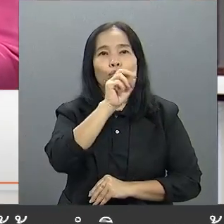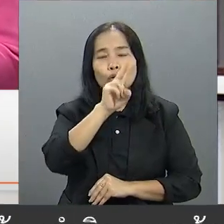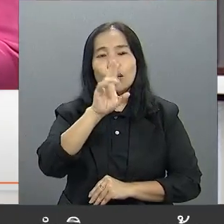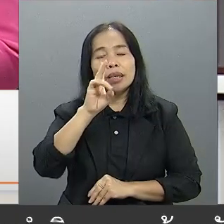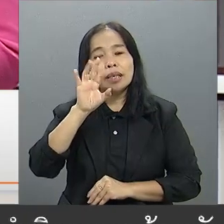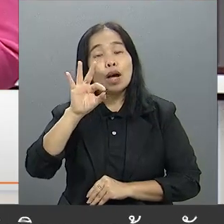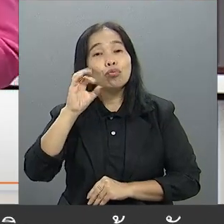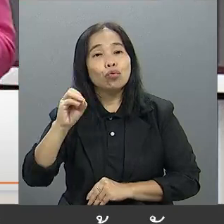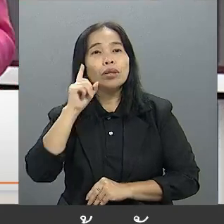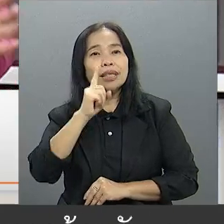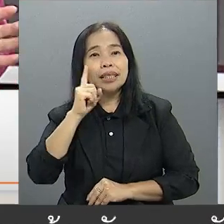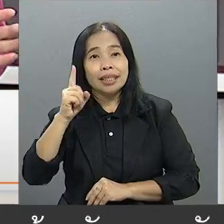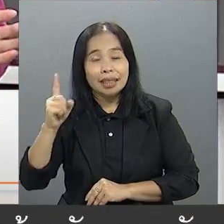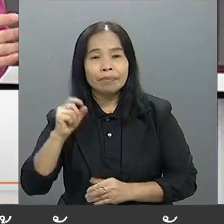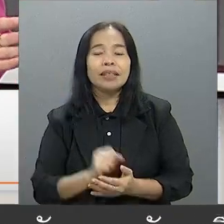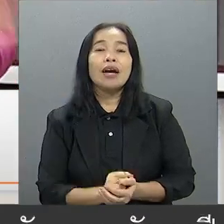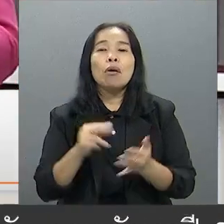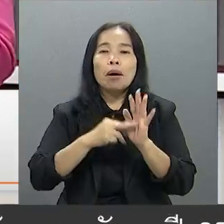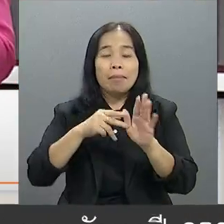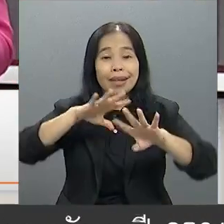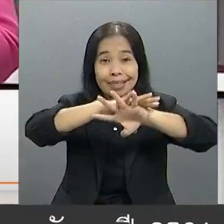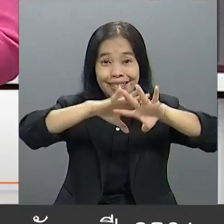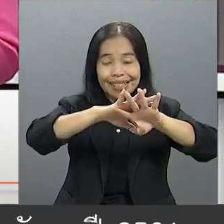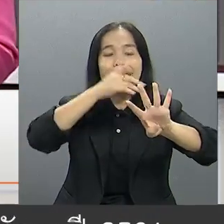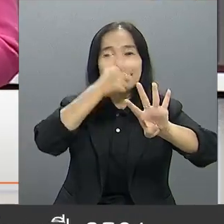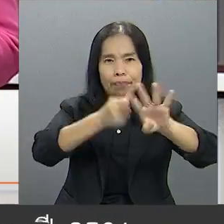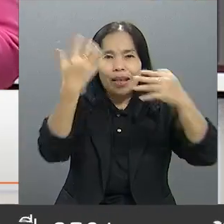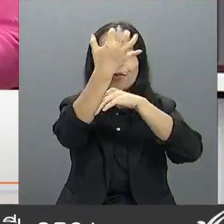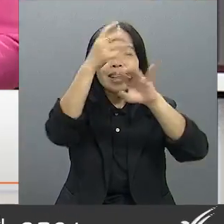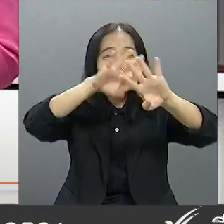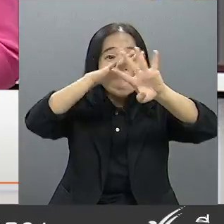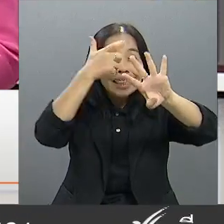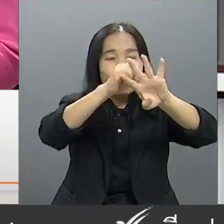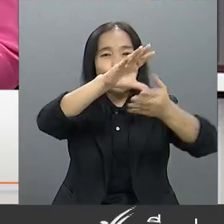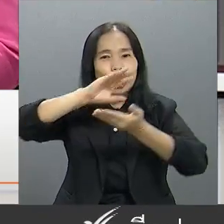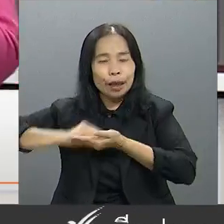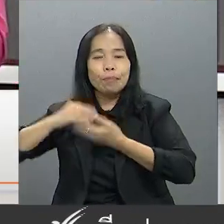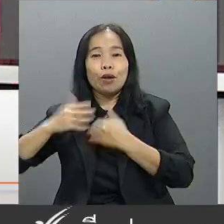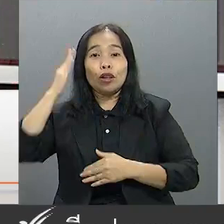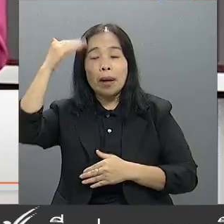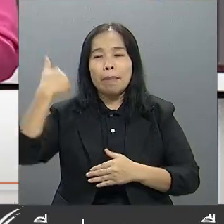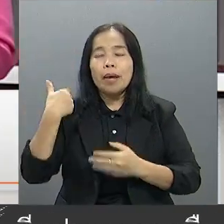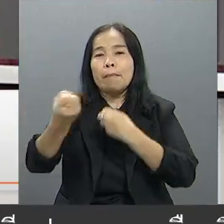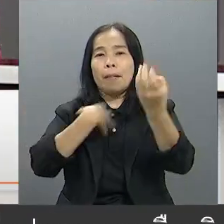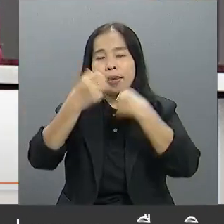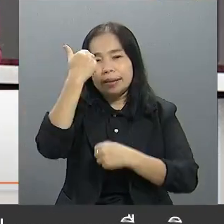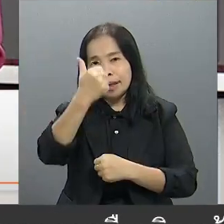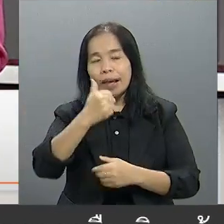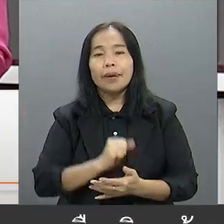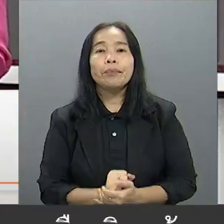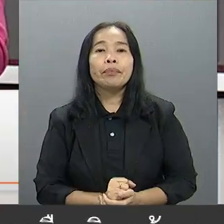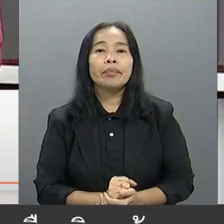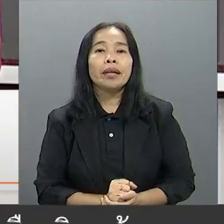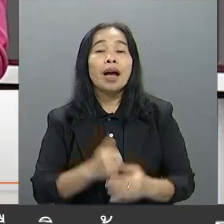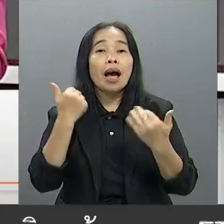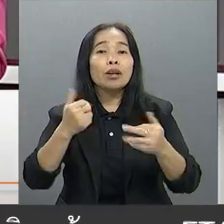02-790-2111ค่ะรวมถึงคุณสามารถสแกน QR code หน้าจอเก็บไว้วันใดวันหนึ่งมีปัญหาก็ใช้บริการกันได้นะคะป้ายแรกค่ะไปดูเรื่อง